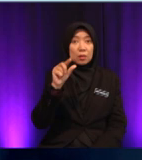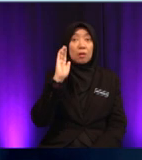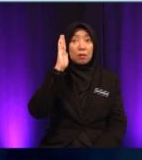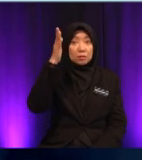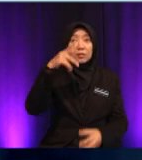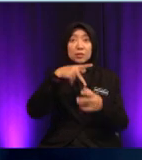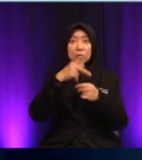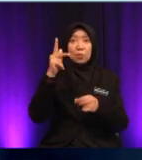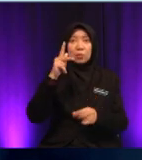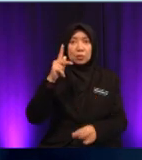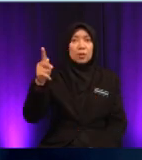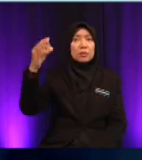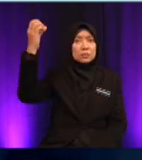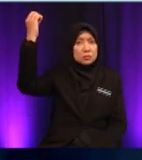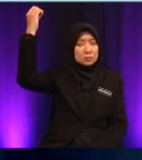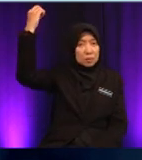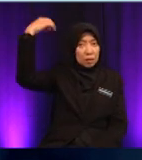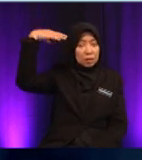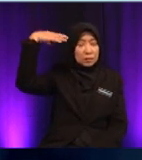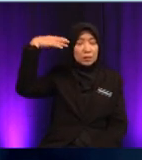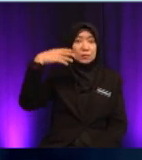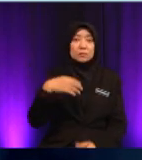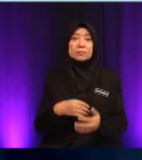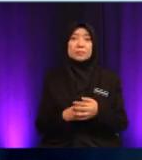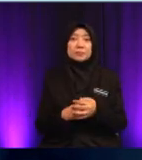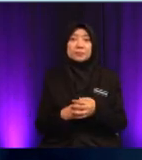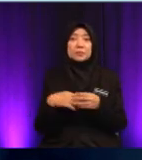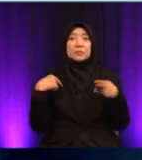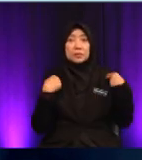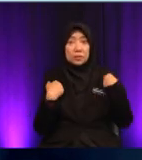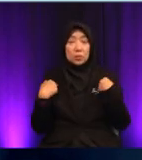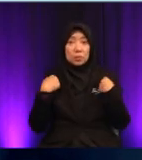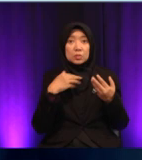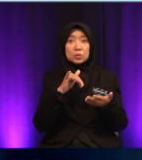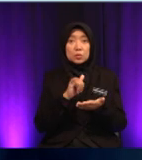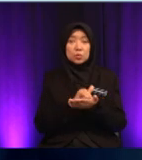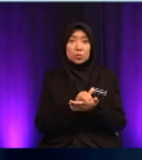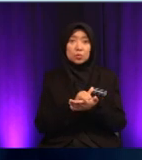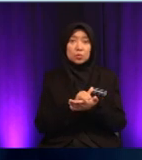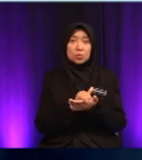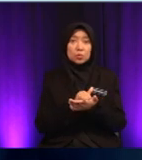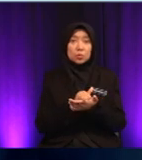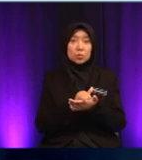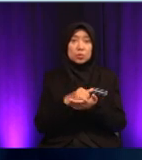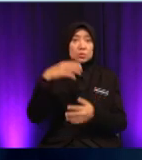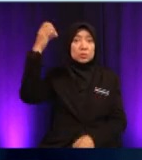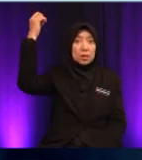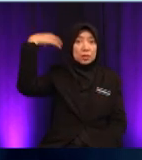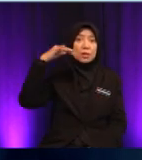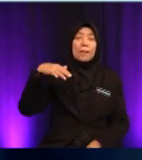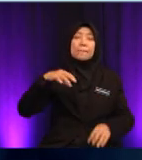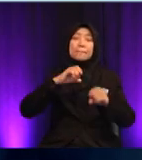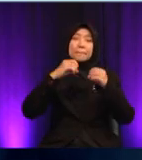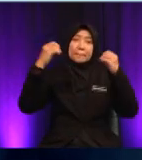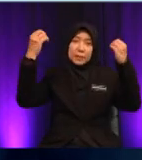jadi cahaya yang dihasilkan oleh kunang-kunang cahaya yang dipancarkan oleh